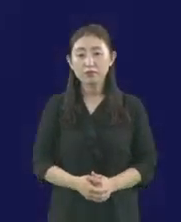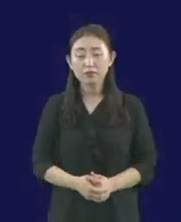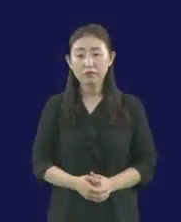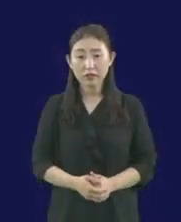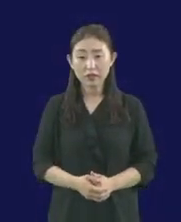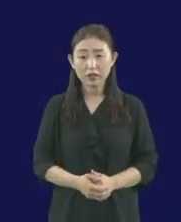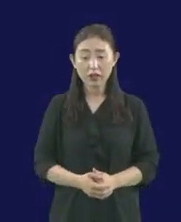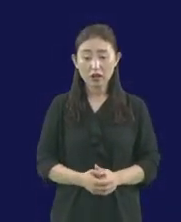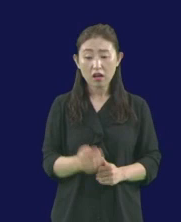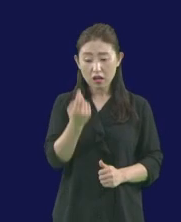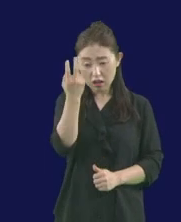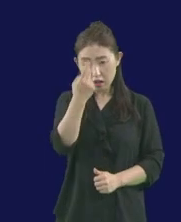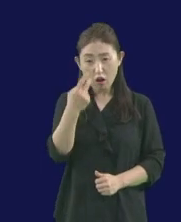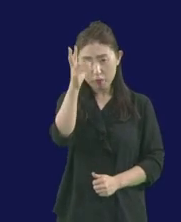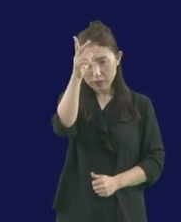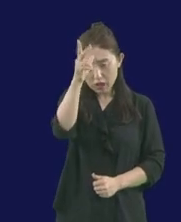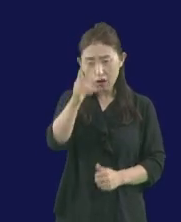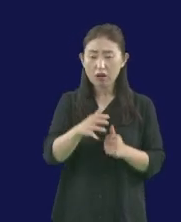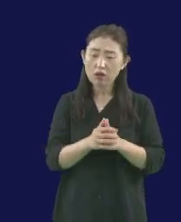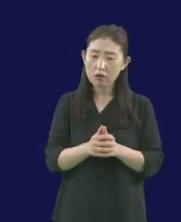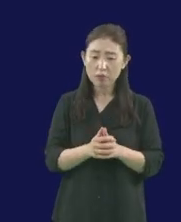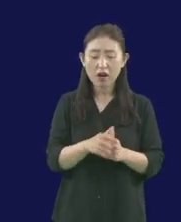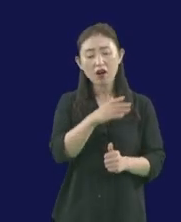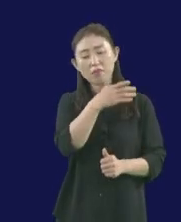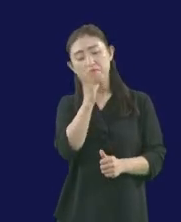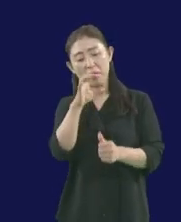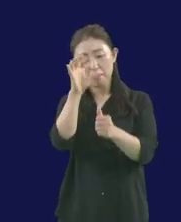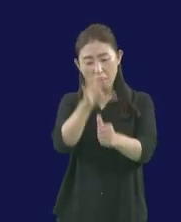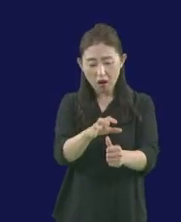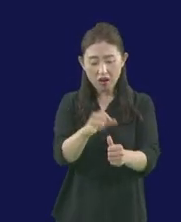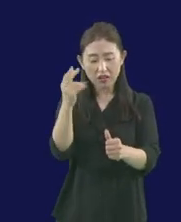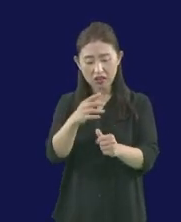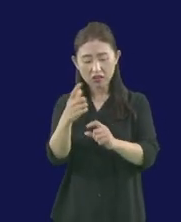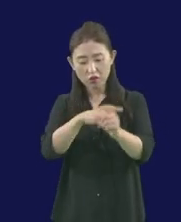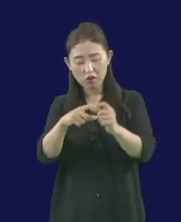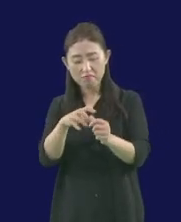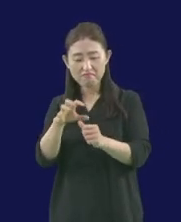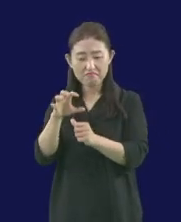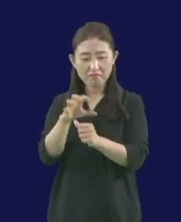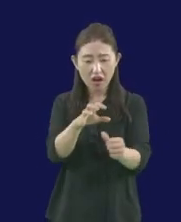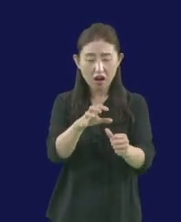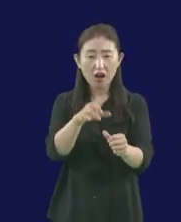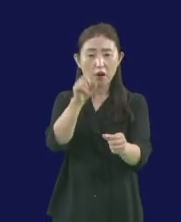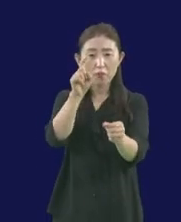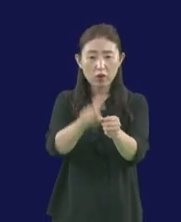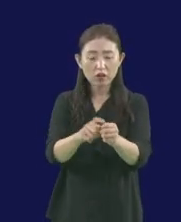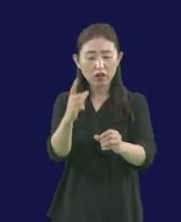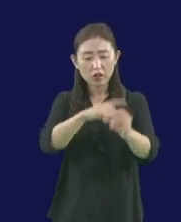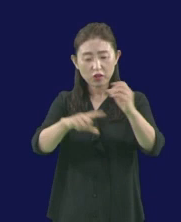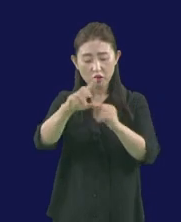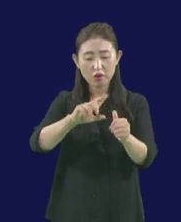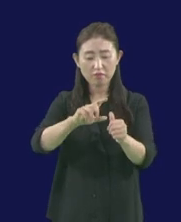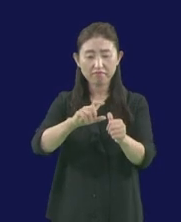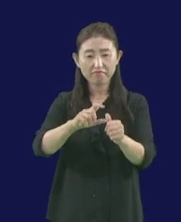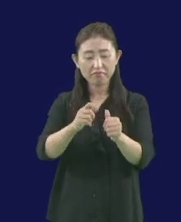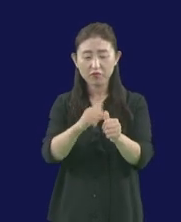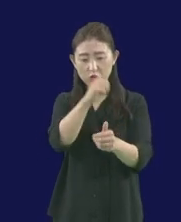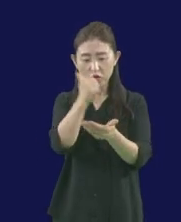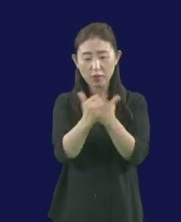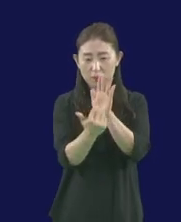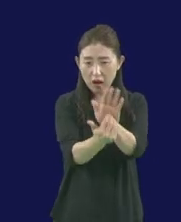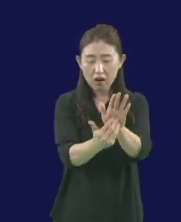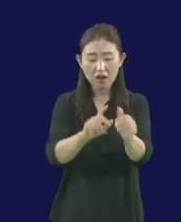앞서 검찰은 무기수에 대한 실효적인 형사제재를 해야 다른 무기수의 횡포를 막을 수 있다며 사형을